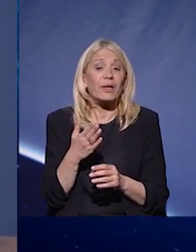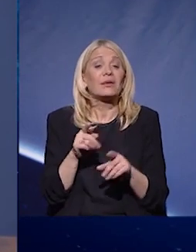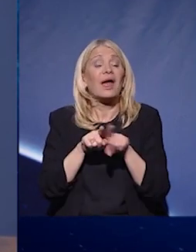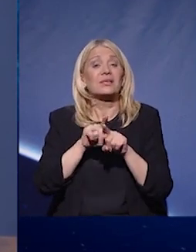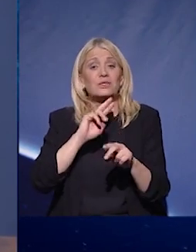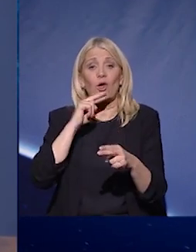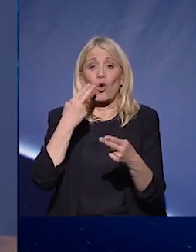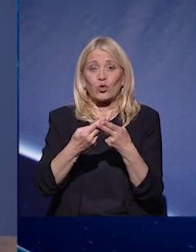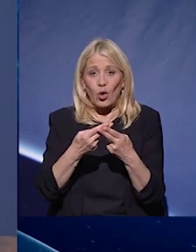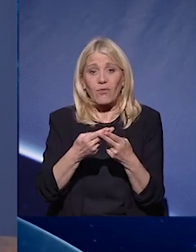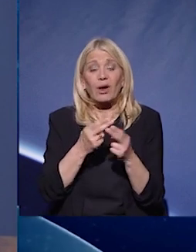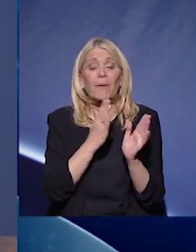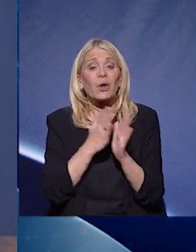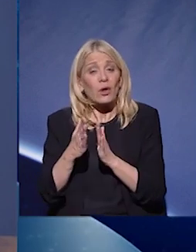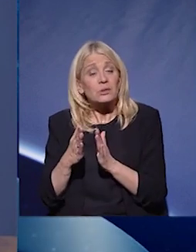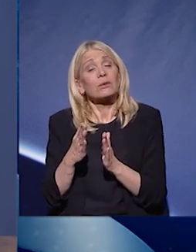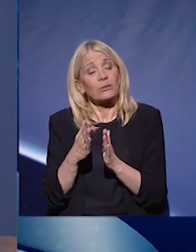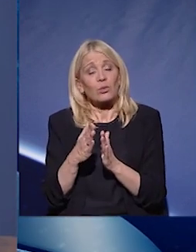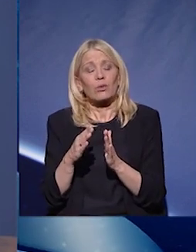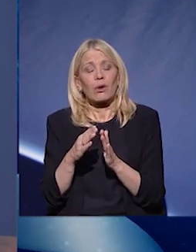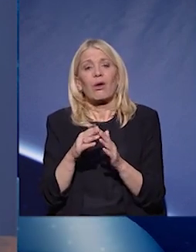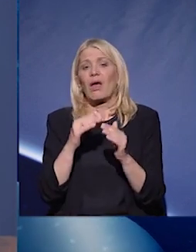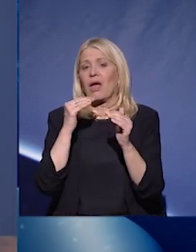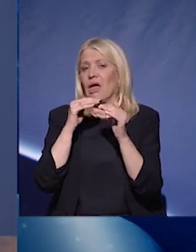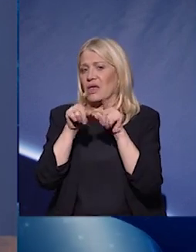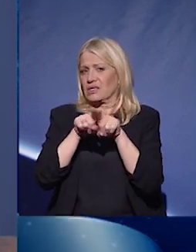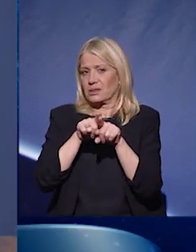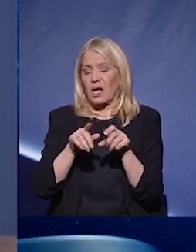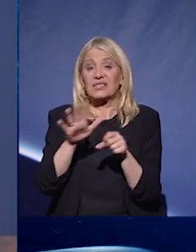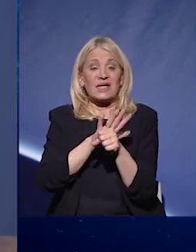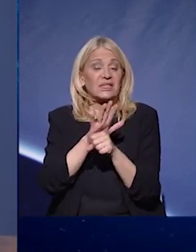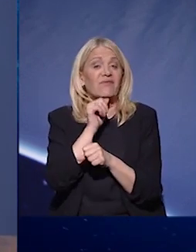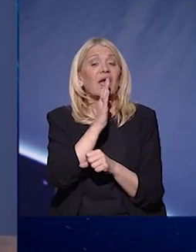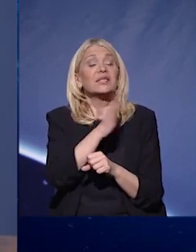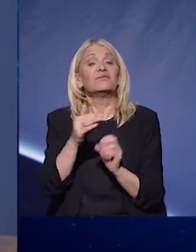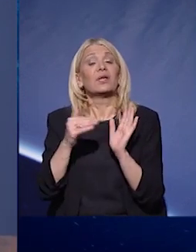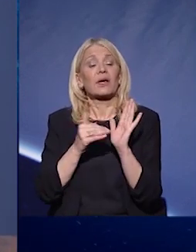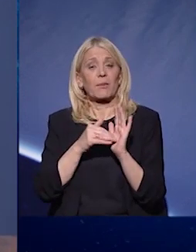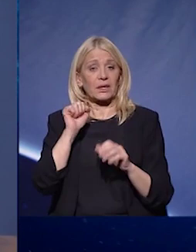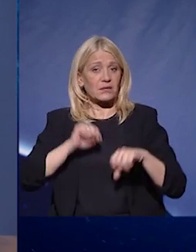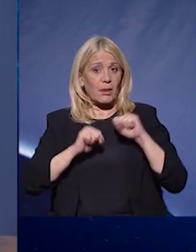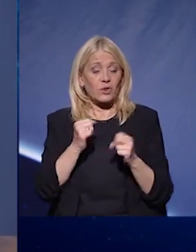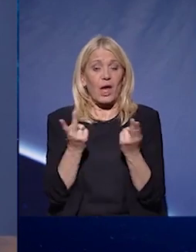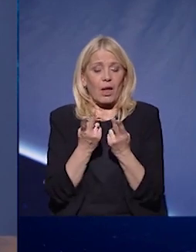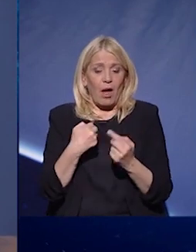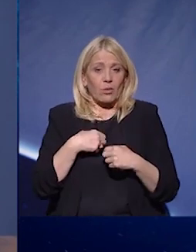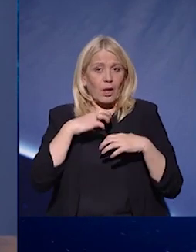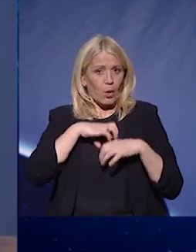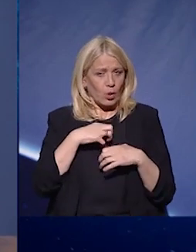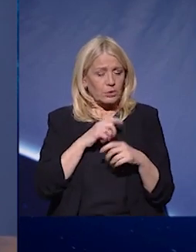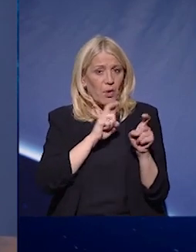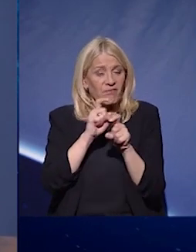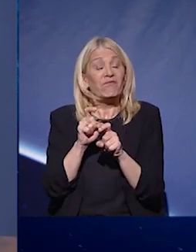isti odgovor, procedure i tekako jednaka za sve i svi treba da se ponašamo kao da smo potencijalni